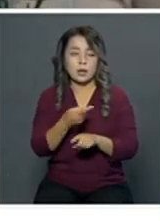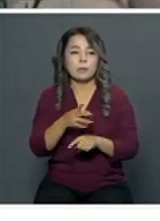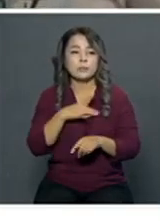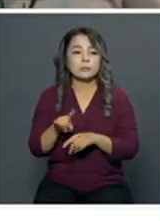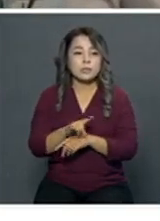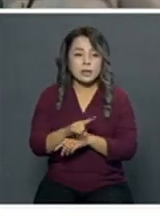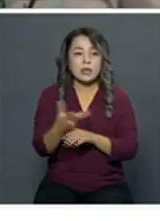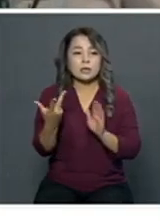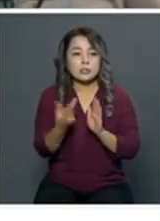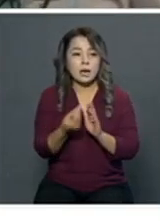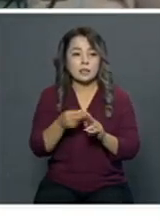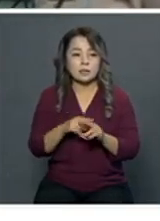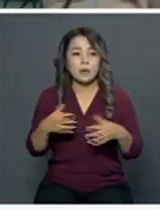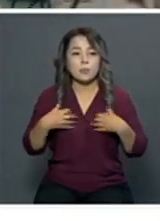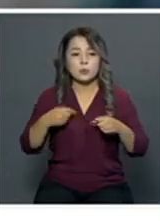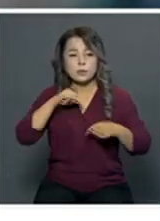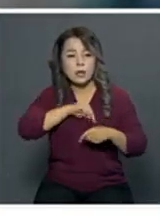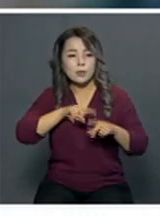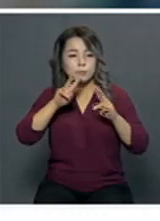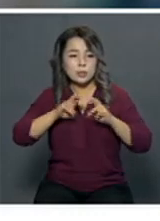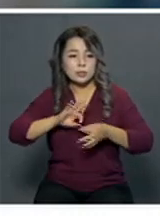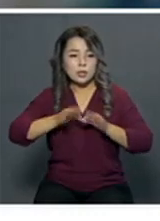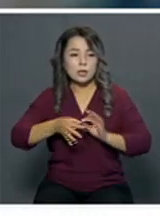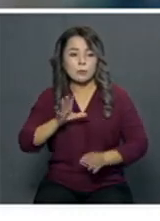оның қауіпсіздігі мен иммуногендігі тексерілген.